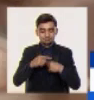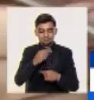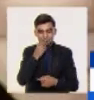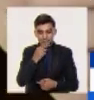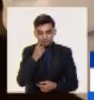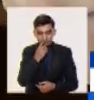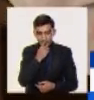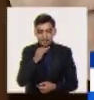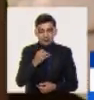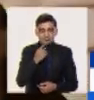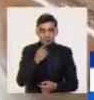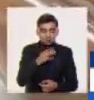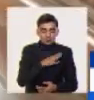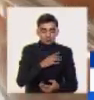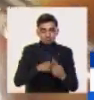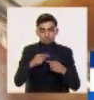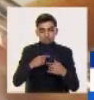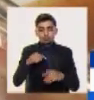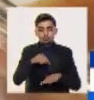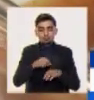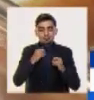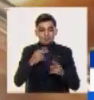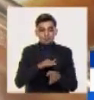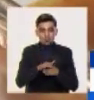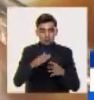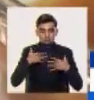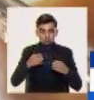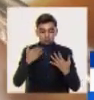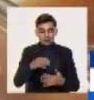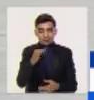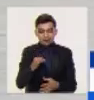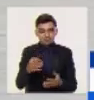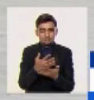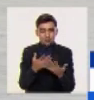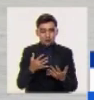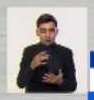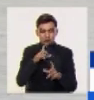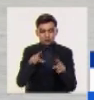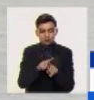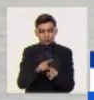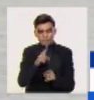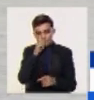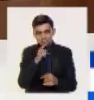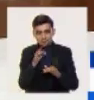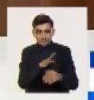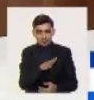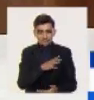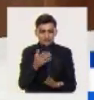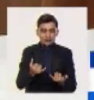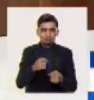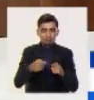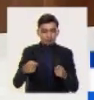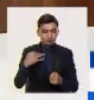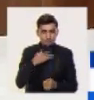обоняние и вкус? И восстановились ли эти чувства полностью? Выяснилось, что многие вкусовых ощущений не испытывали целый месяц. Но и сейчас